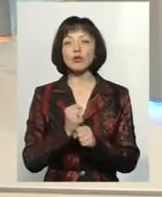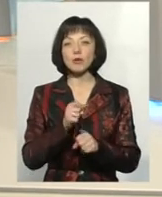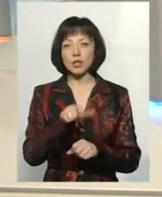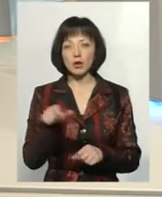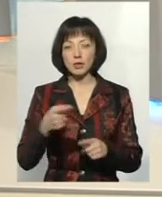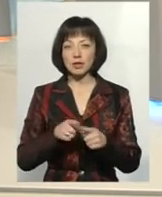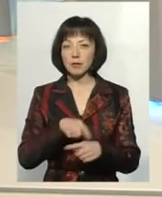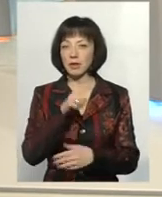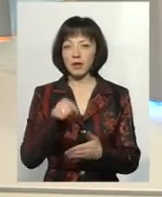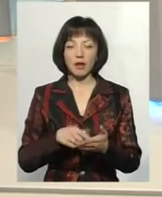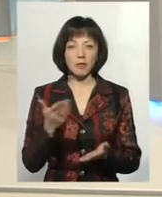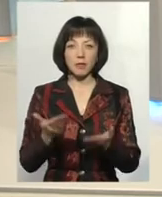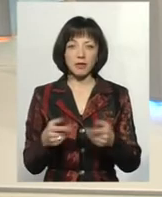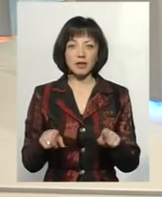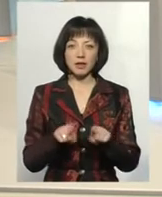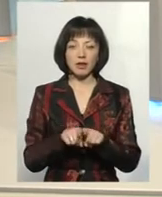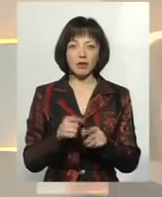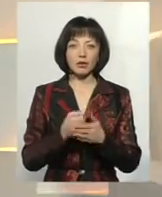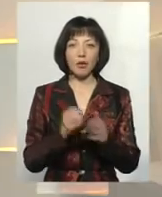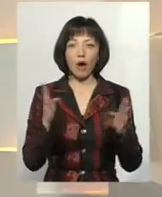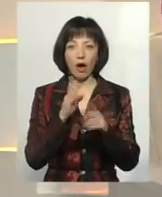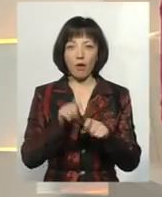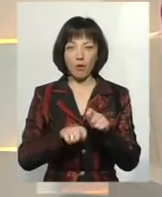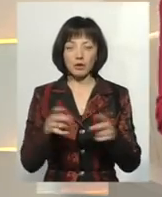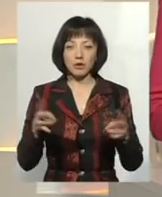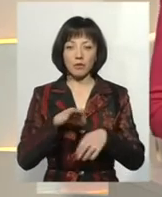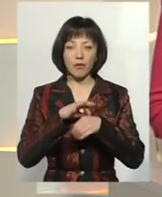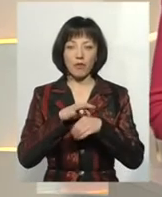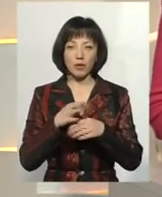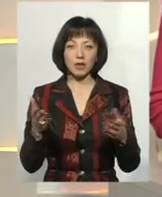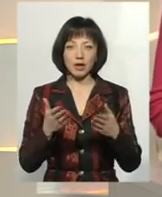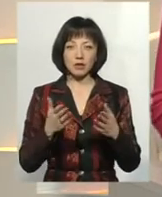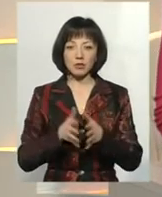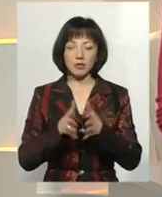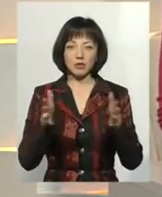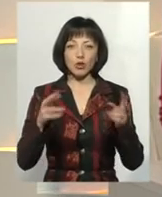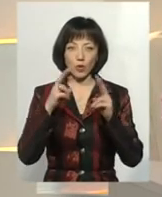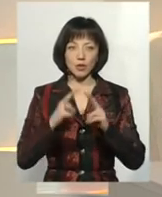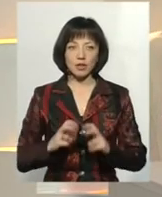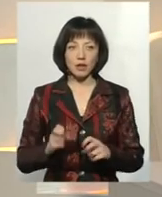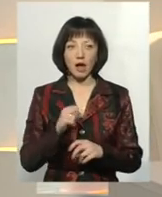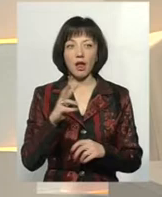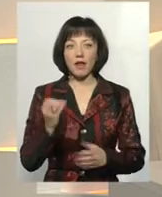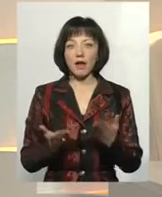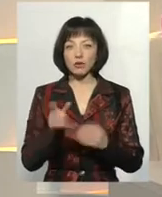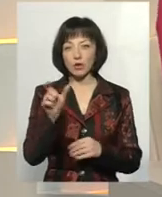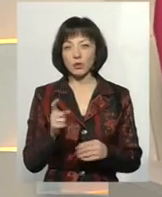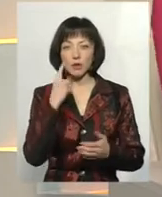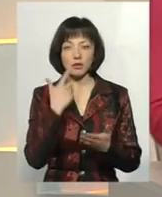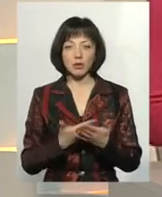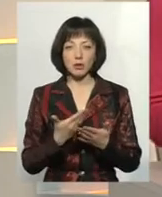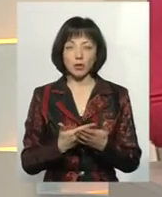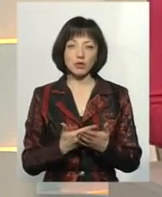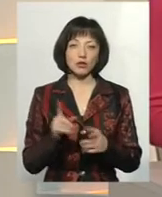це питання, напевно, не так до екологів. Тут вже потрібно проводити якесь повномасштабне розслідування. Але якщо люди запідозрили, та, що